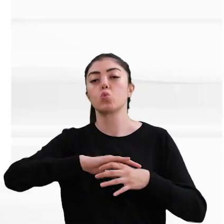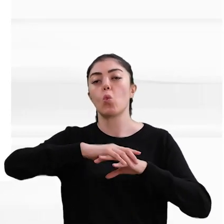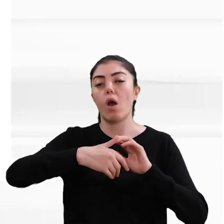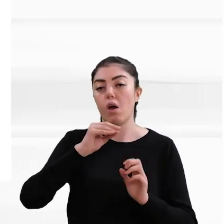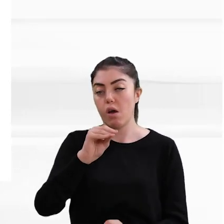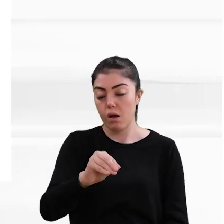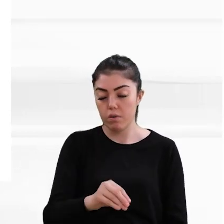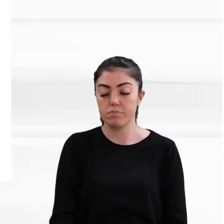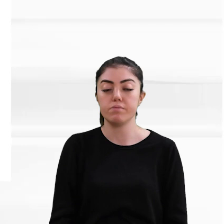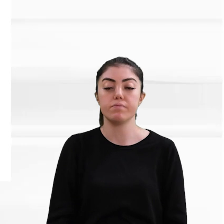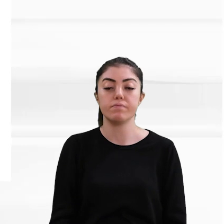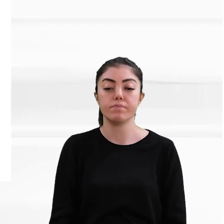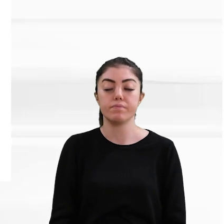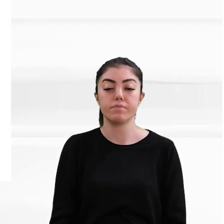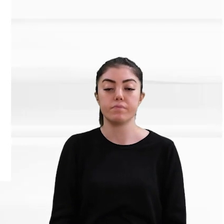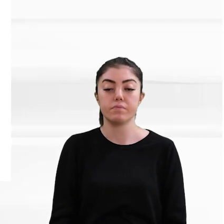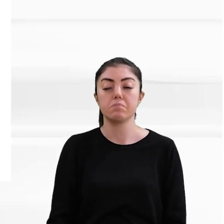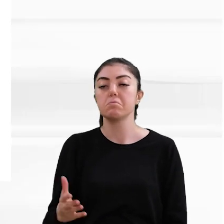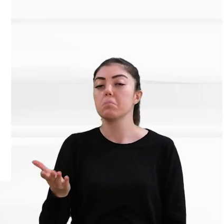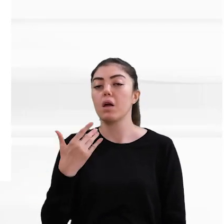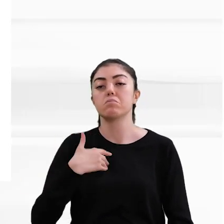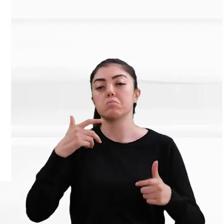bu dünya olsun. Burası da